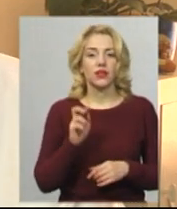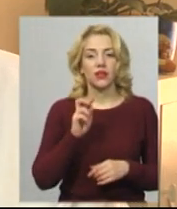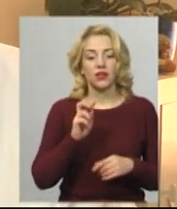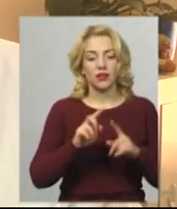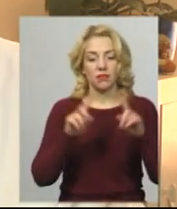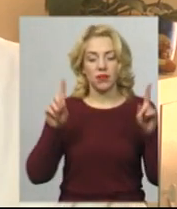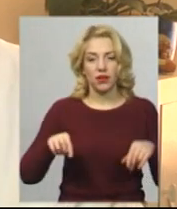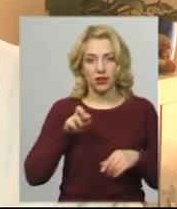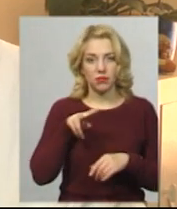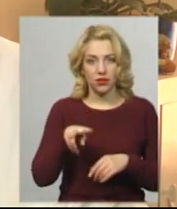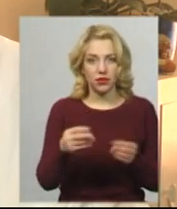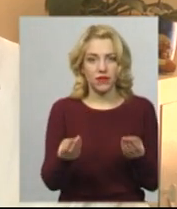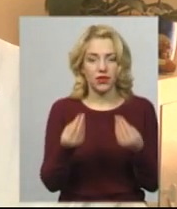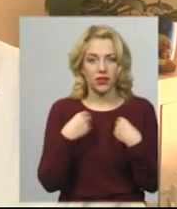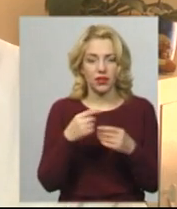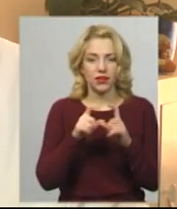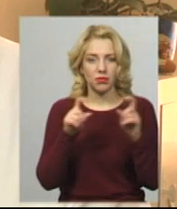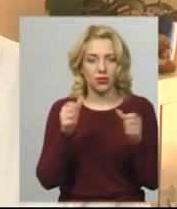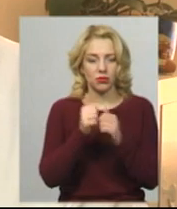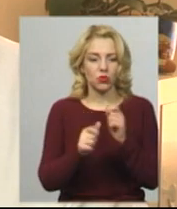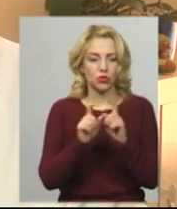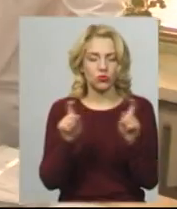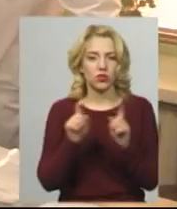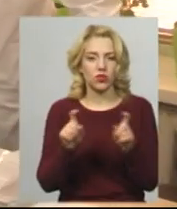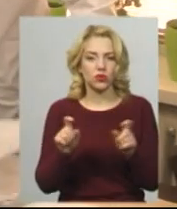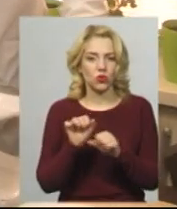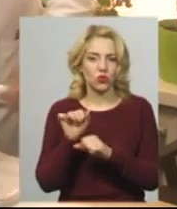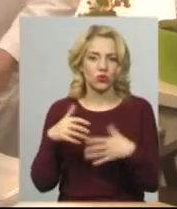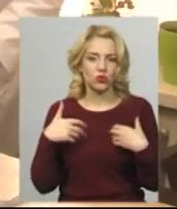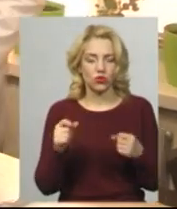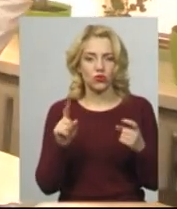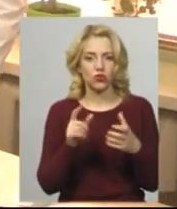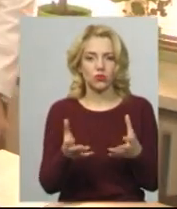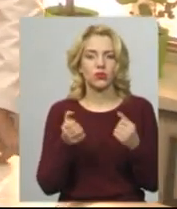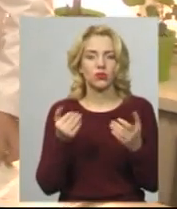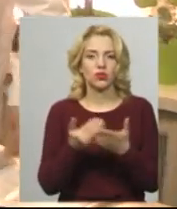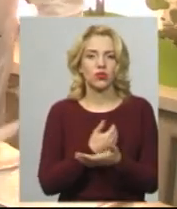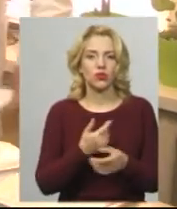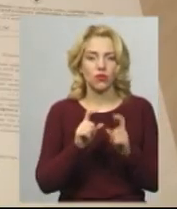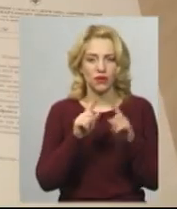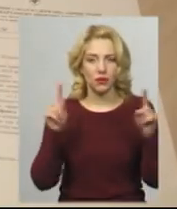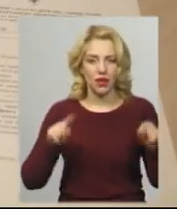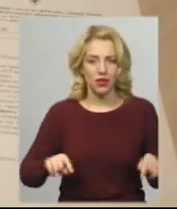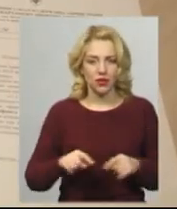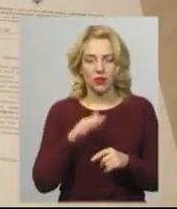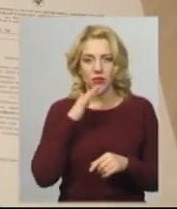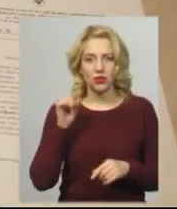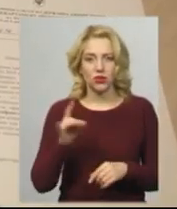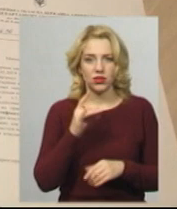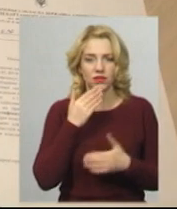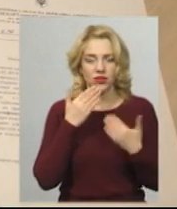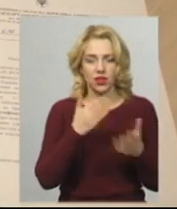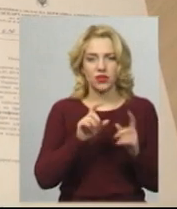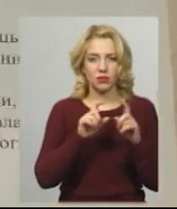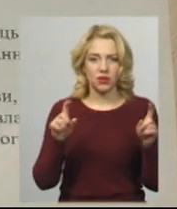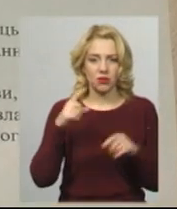Бланки лікарняних листів видає департамент кожному закладу охорони здоров'я. Аби отримати нові бланки лікарняних, неодноразово звертались у